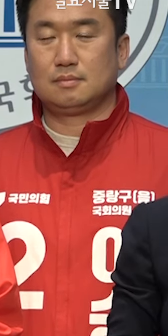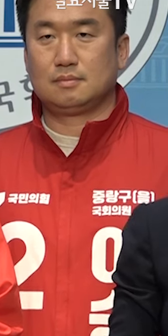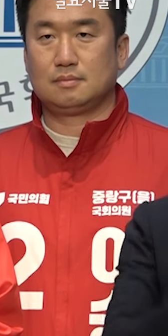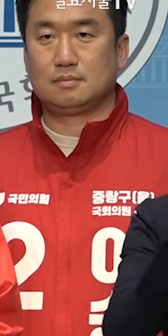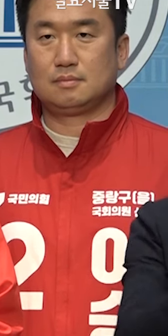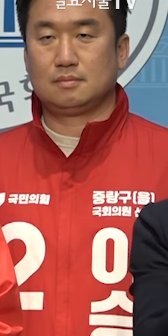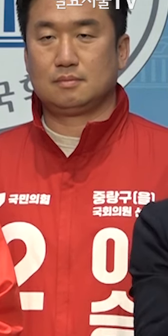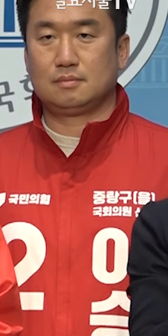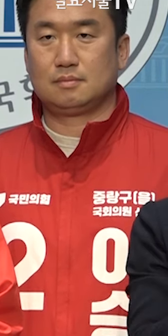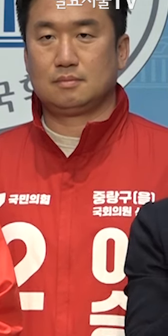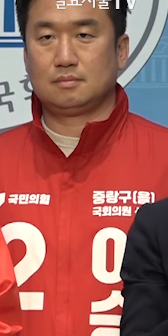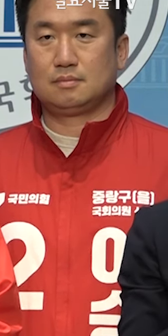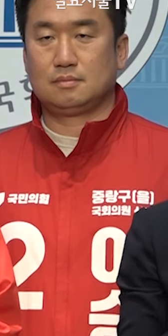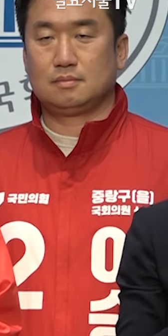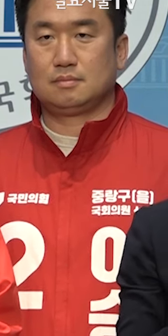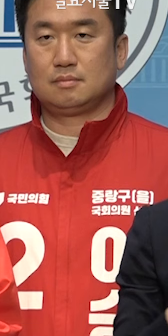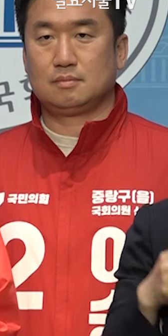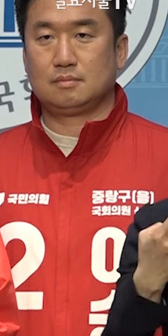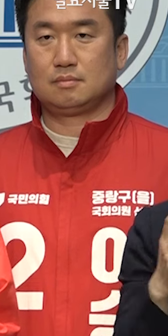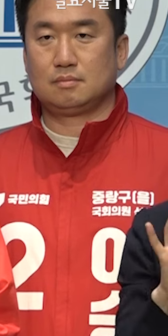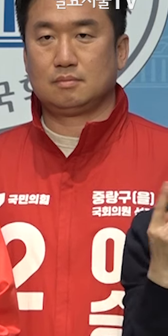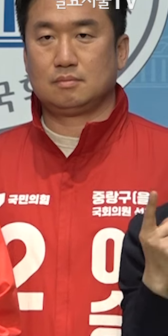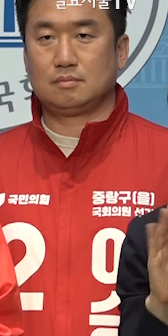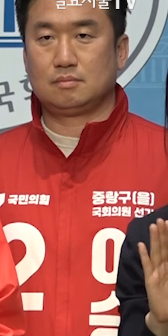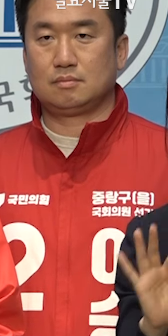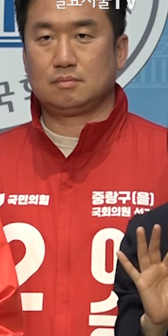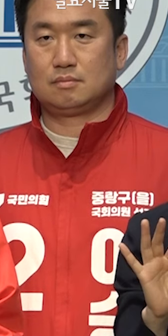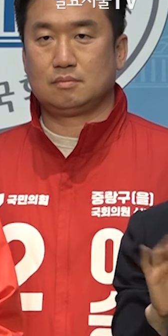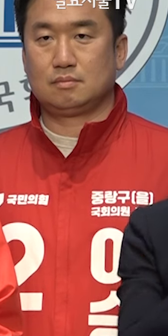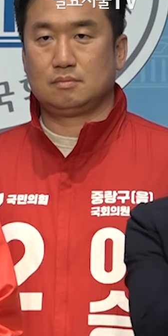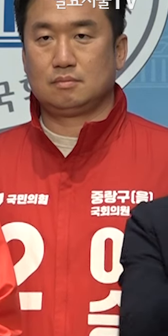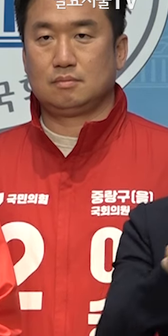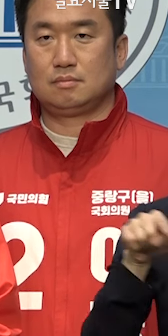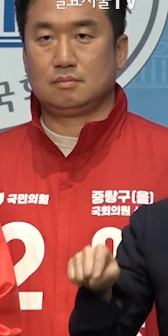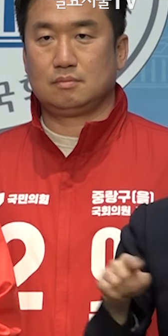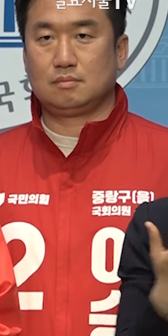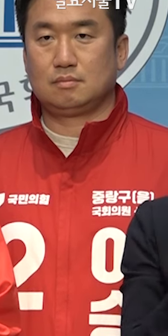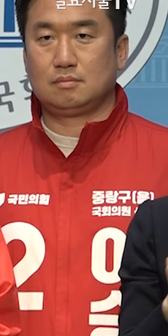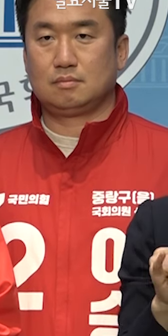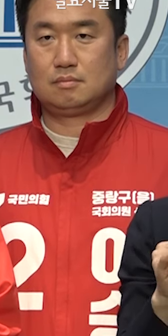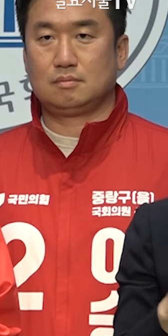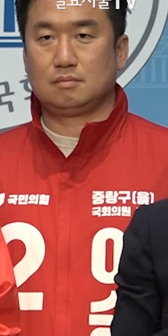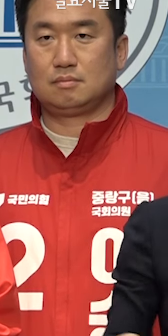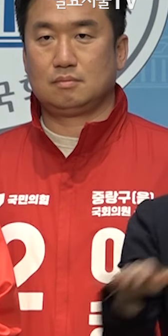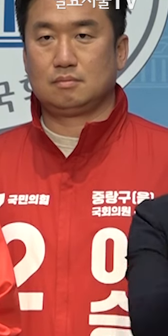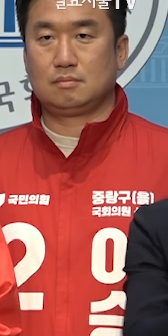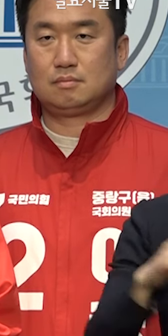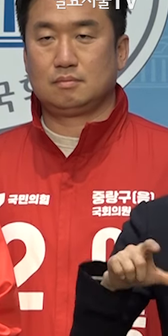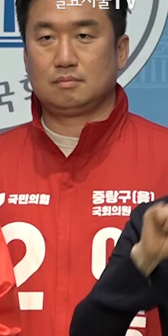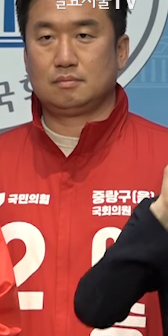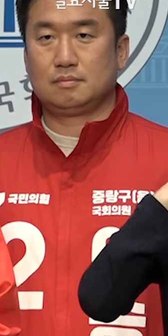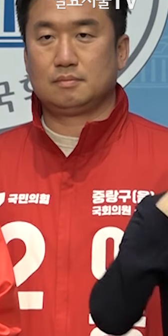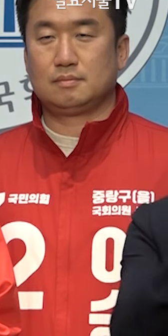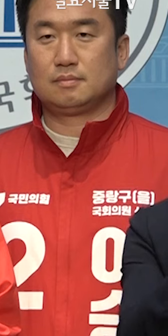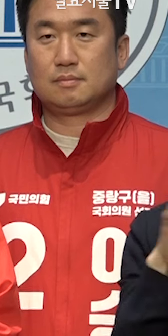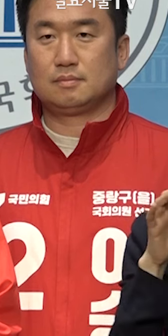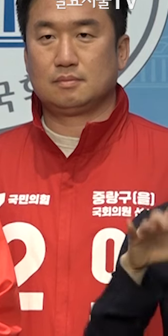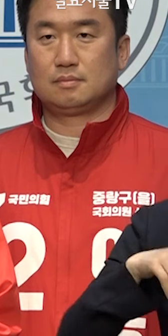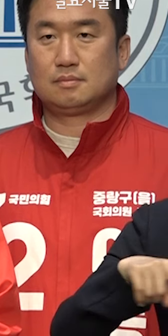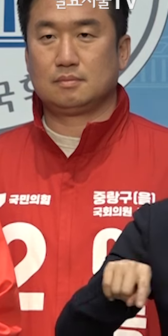강동중 도봉 주민 여러분 우리 벨트 3위는 낙된 지역에 어려움을 이용하는